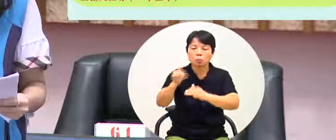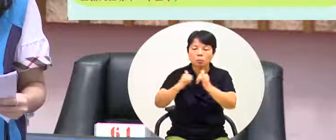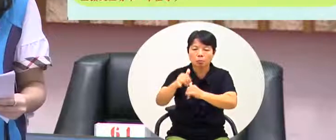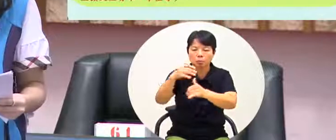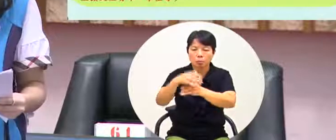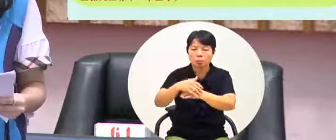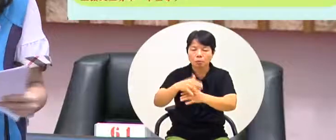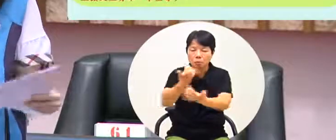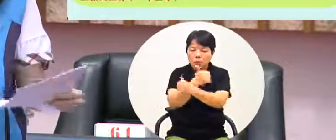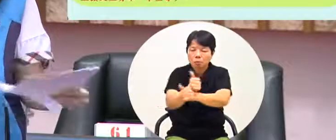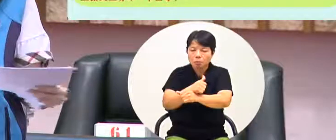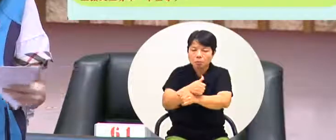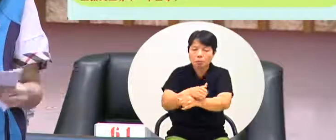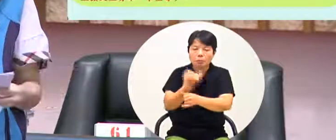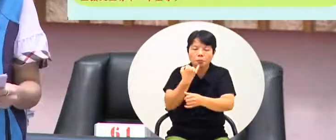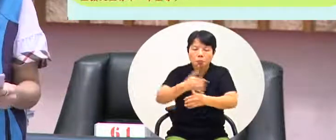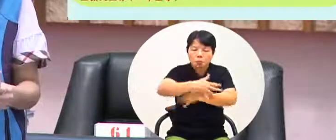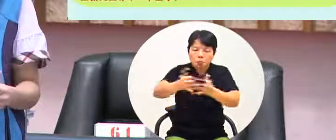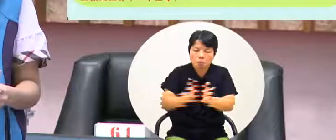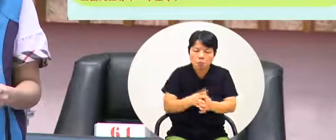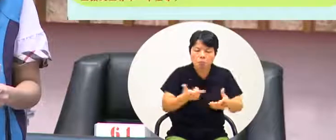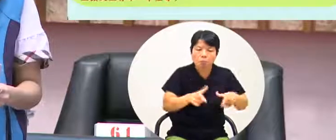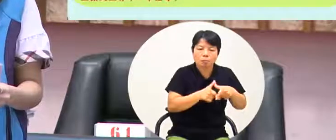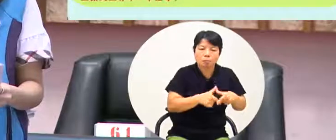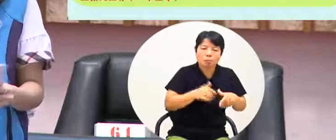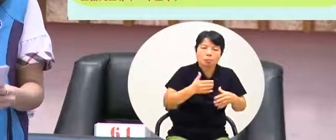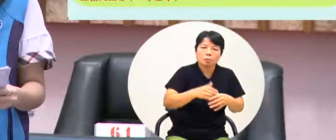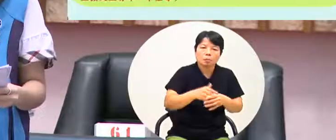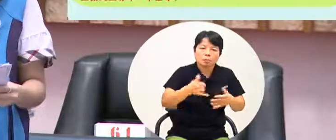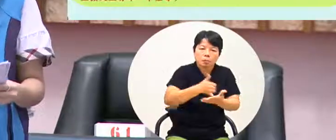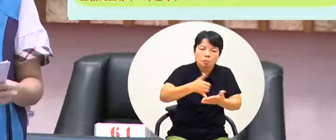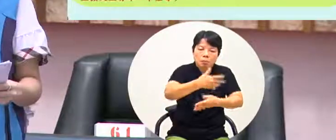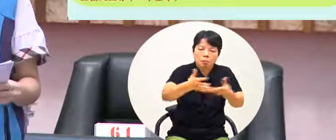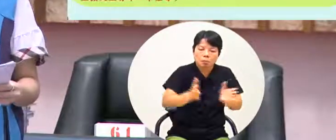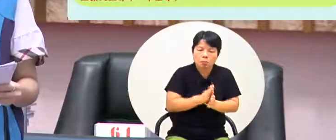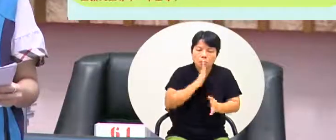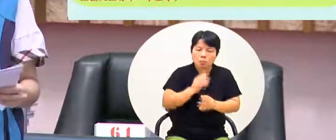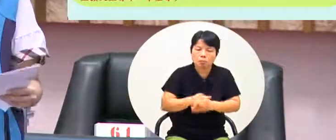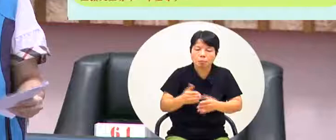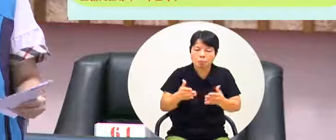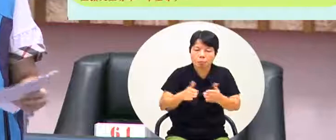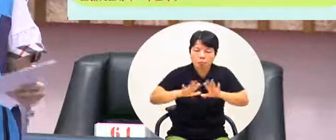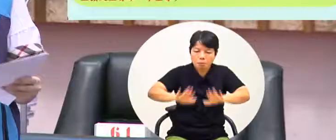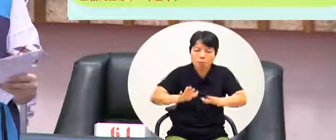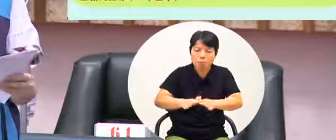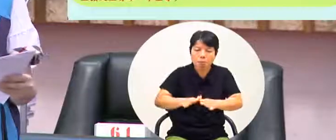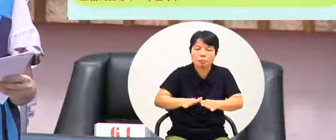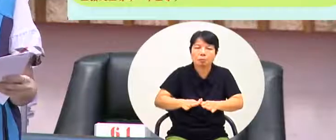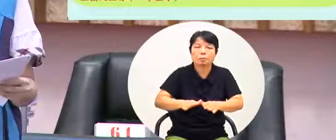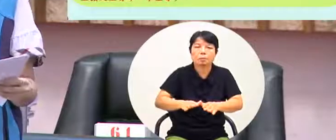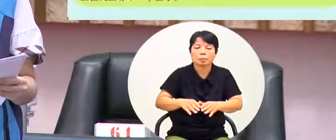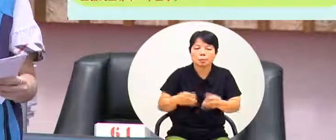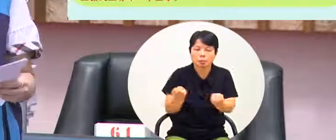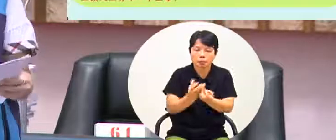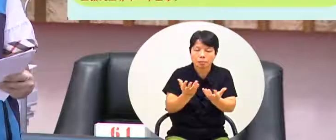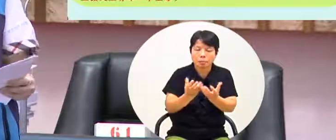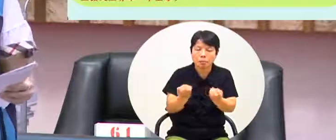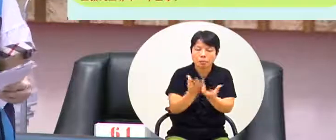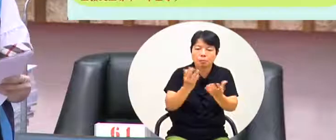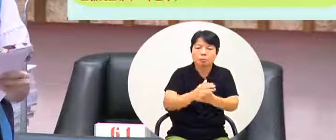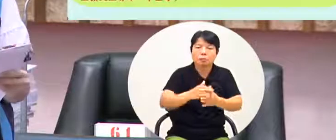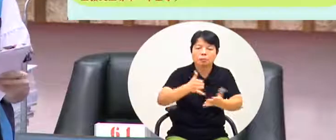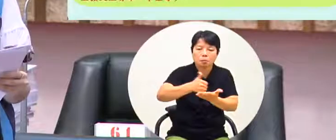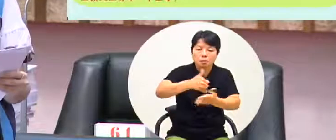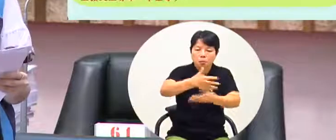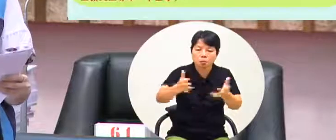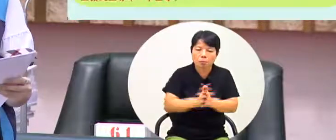势，第三个是阶段性的弱势哦。那既然我们的社会住宅总量是偏低的，表示我们照顾的民